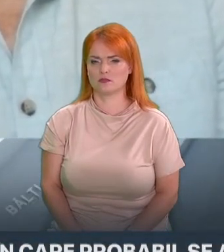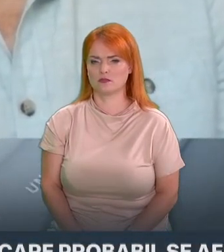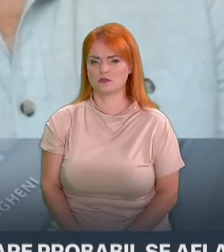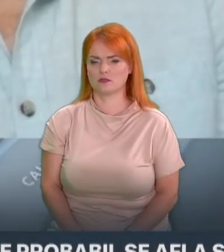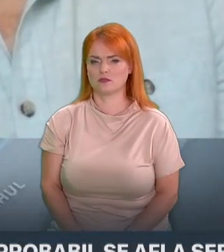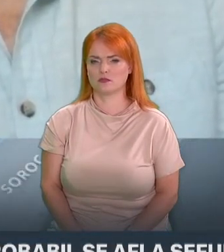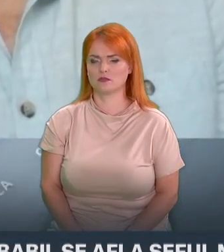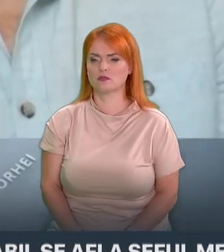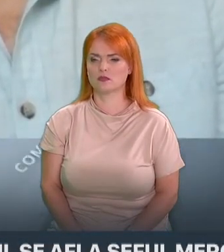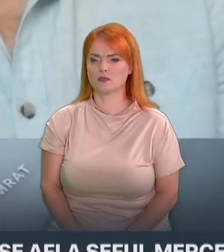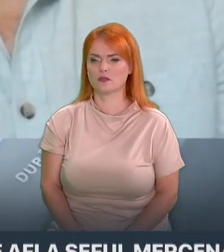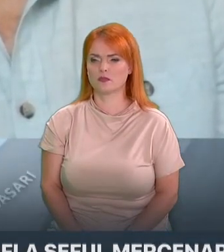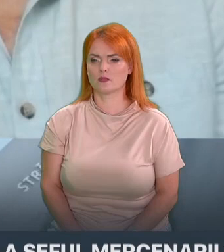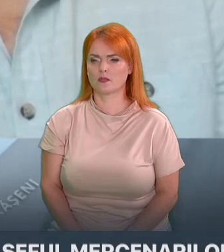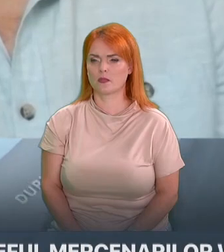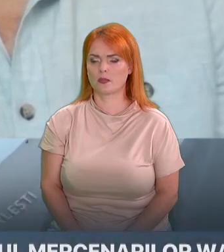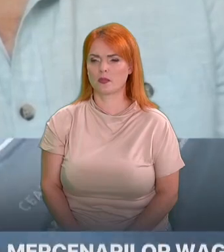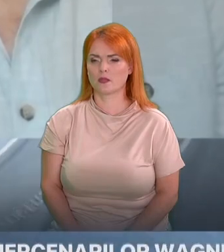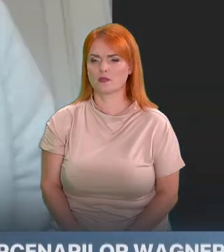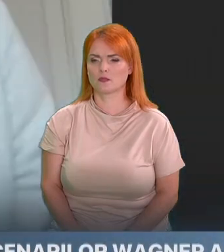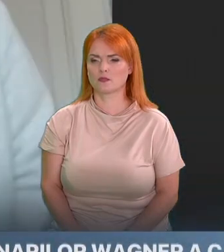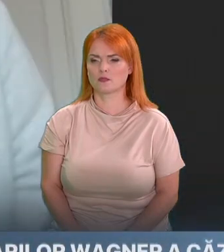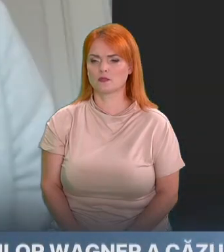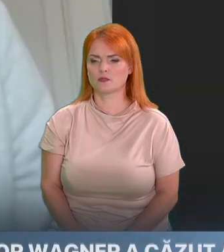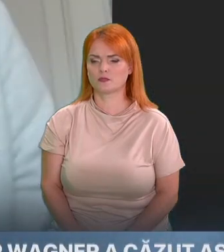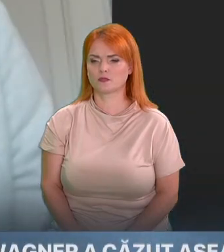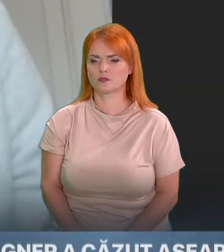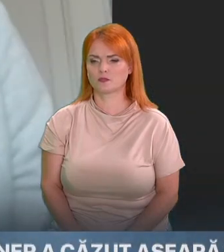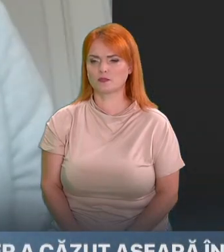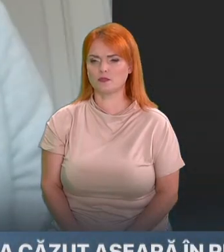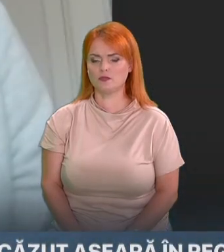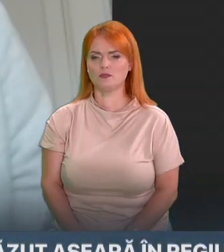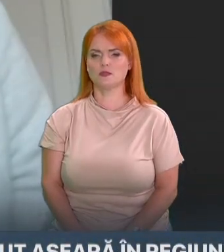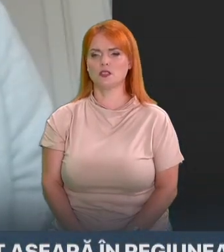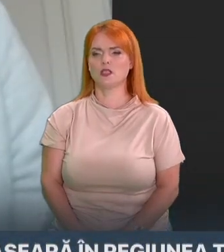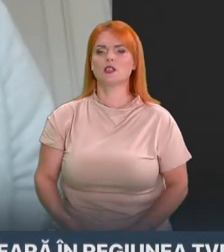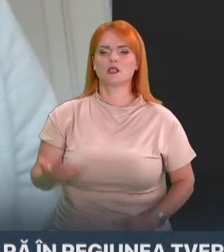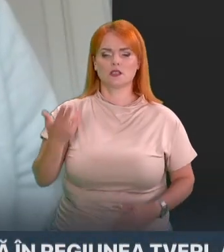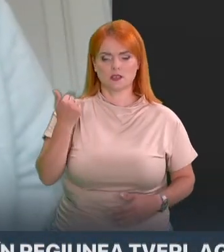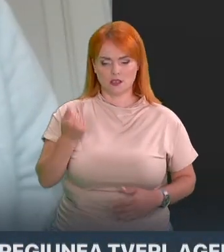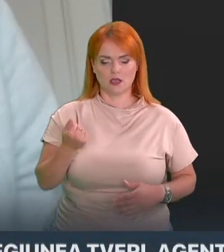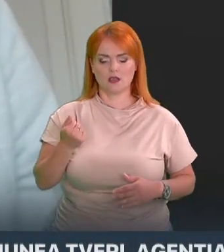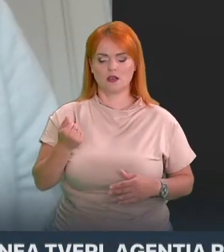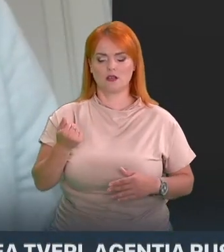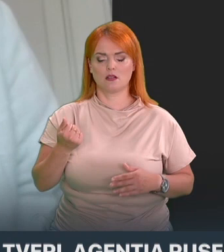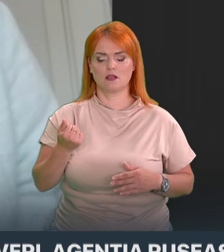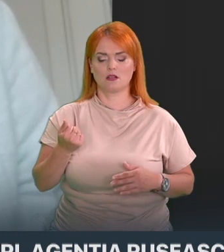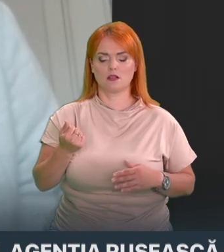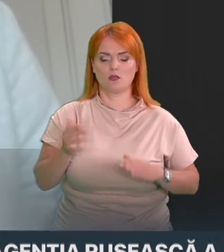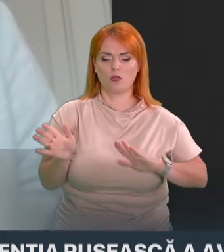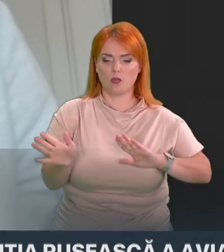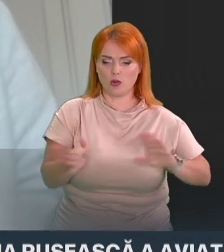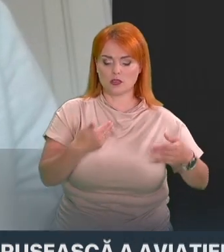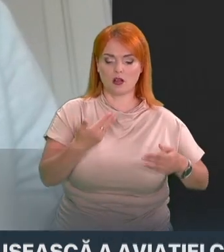Da, ați punctat exact. De fapt, aici sunt originele tuturor tragediilor, dramelor care ne s-au întâmplat nouă